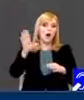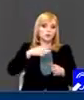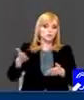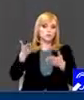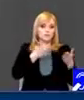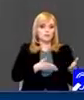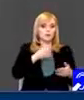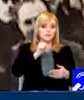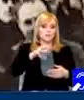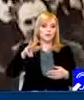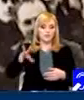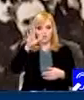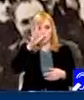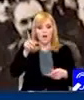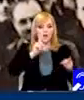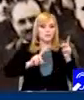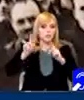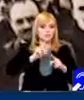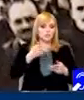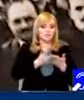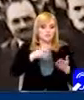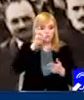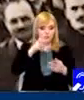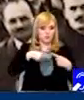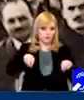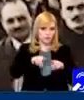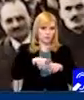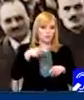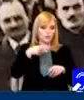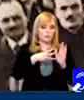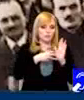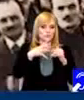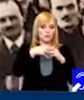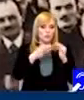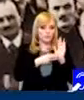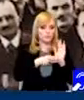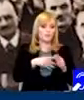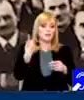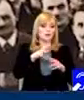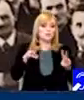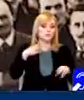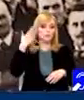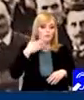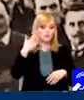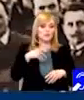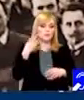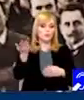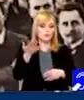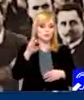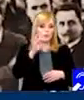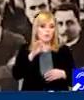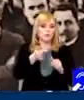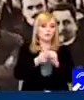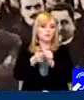pe Alexandru Marghiloman la Chișinău. La ședința Sfatului Țării din 27 martie 1918, prim-ministrul României a ținut un discurs